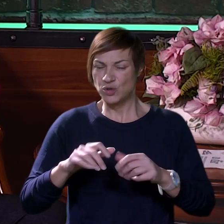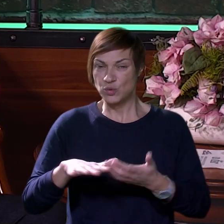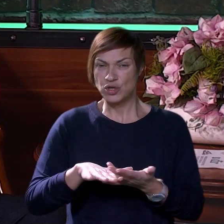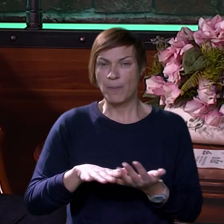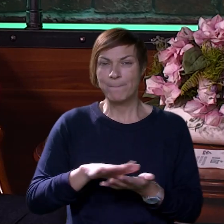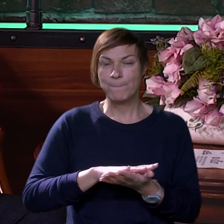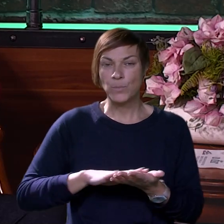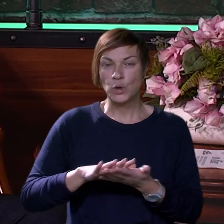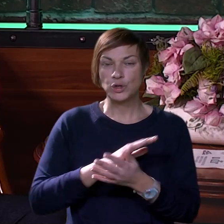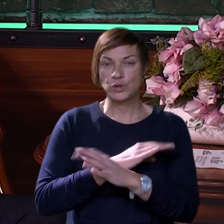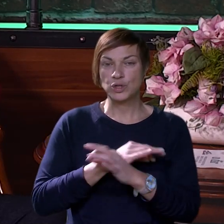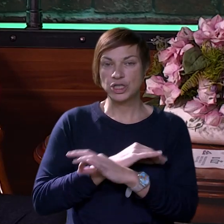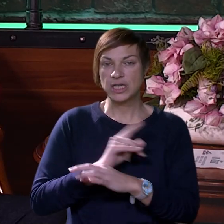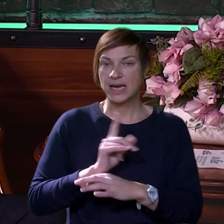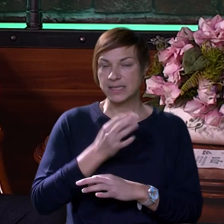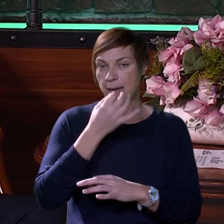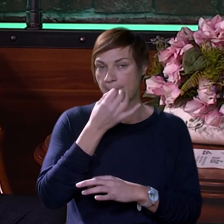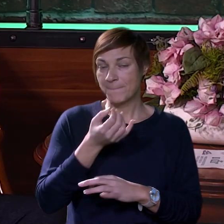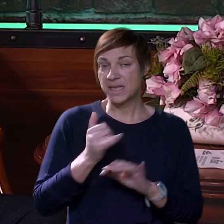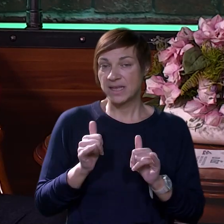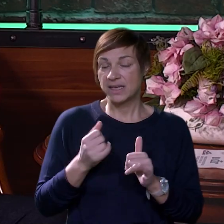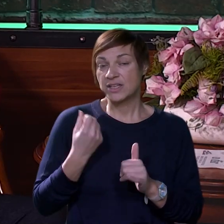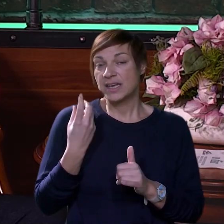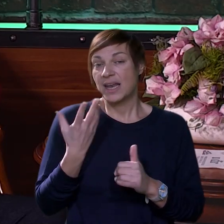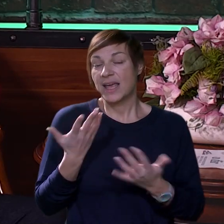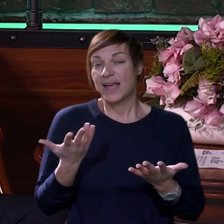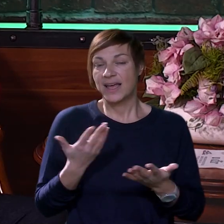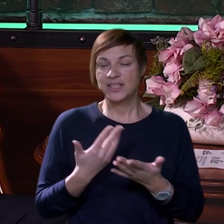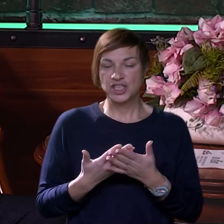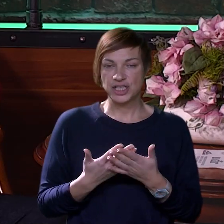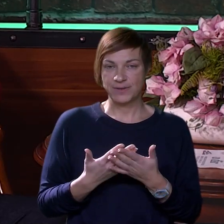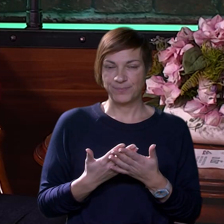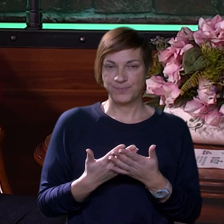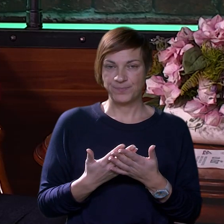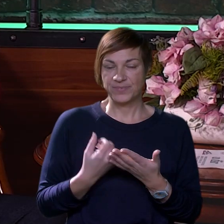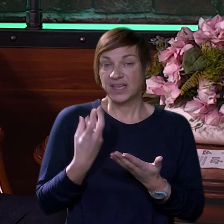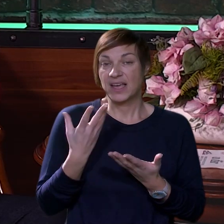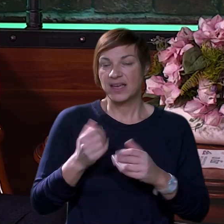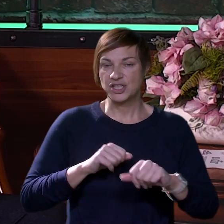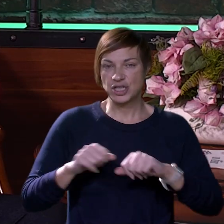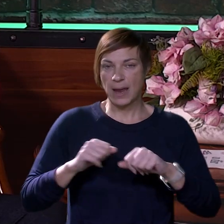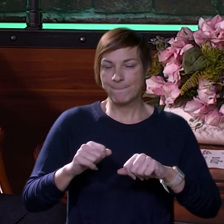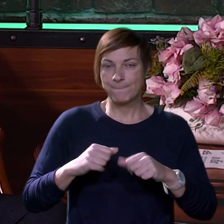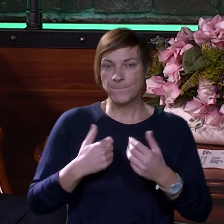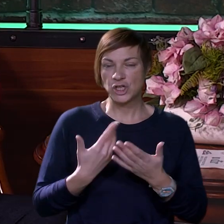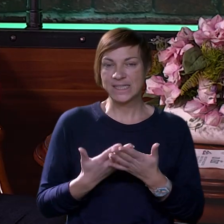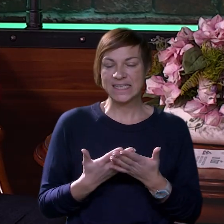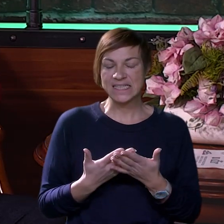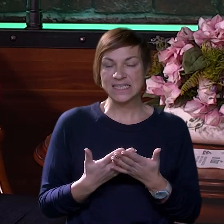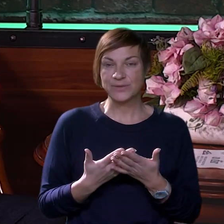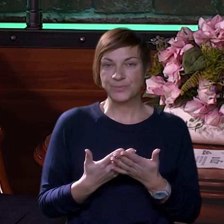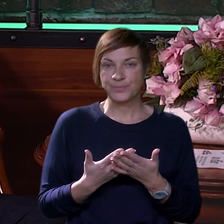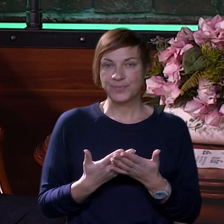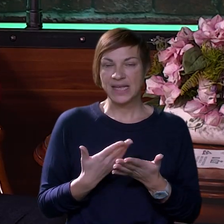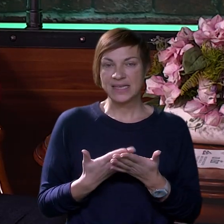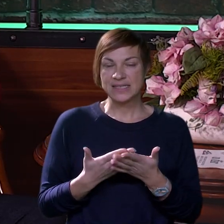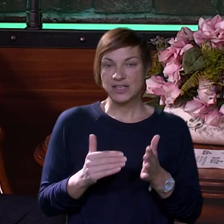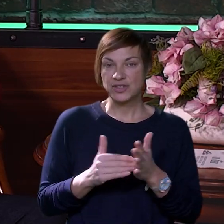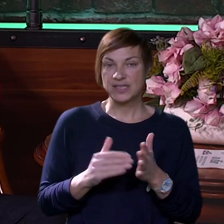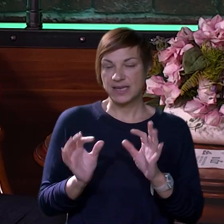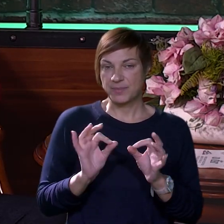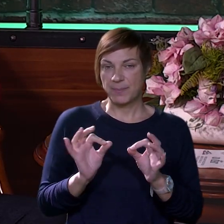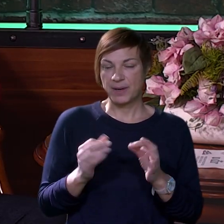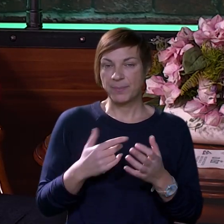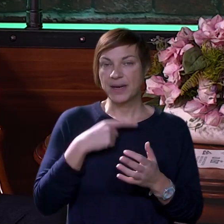području. Nažalost, nije pitanje hoće li, nego kad će potres drnuti. Jeli? I zato se